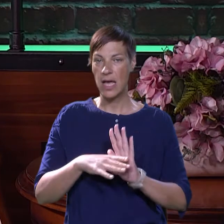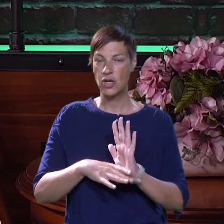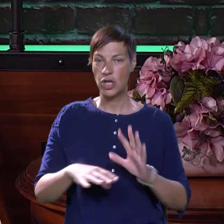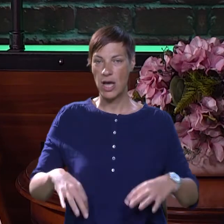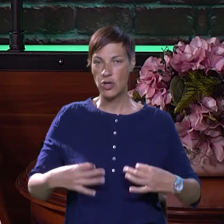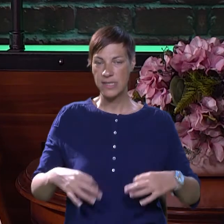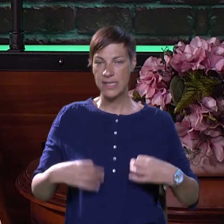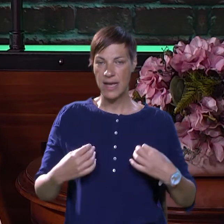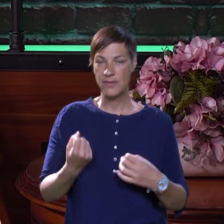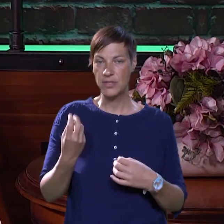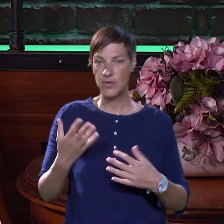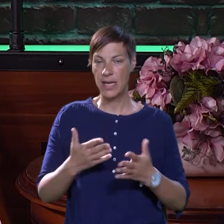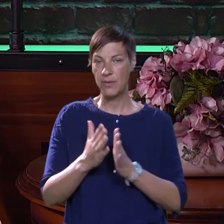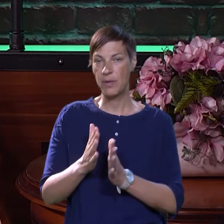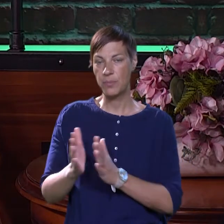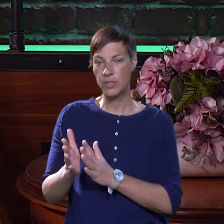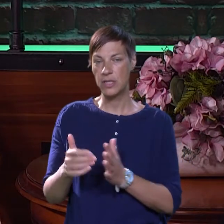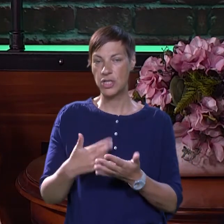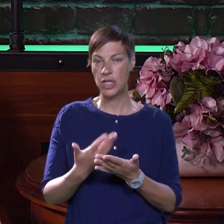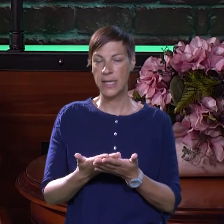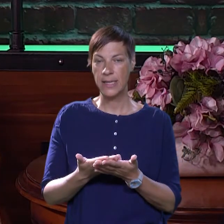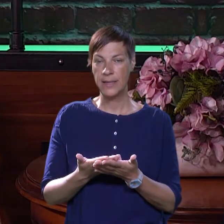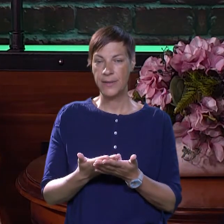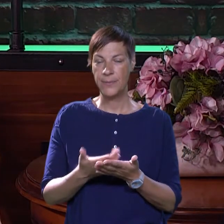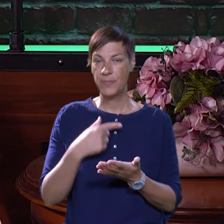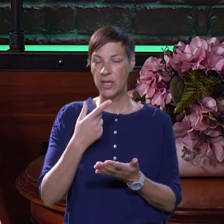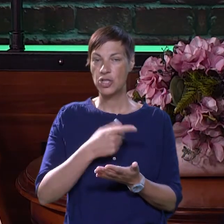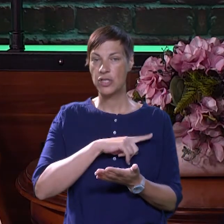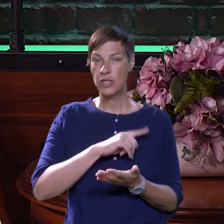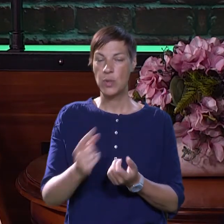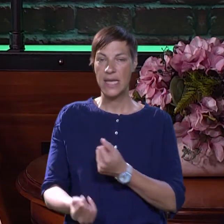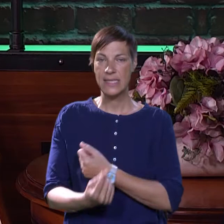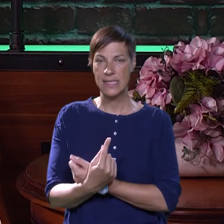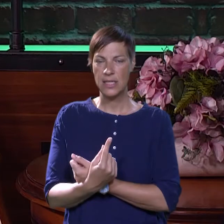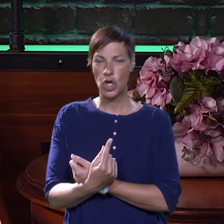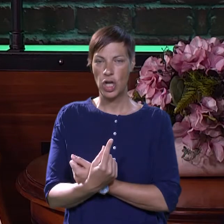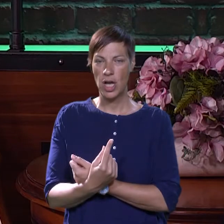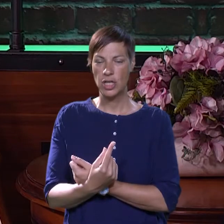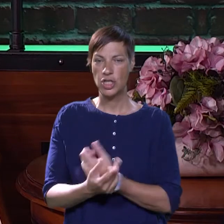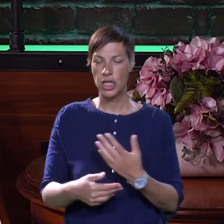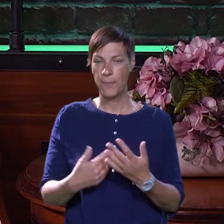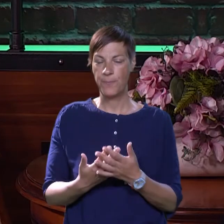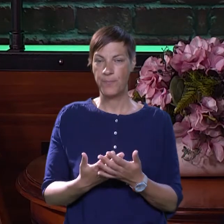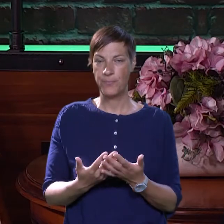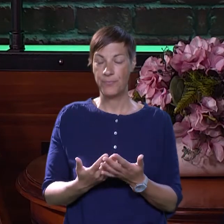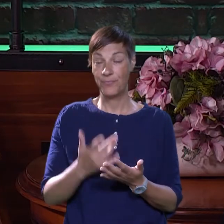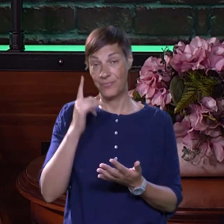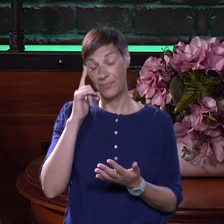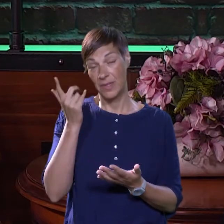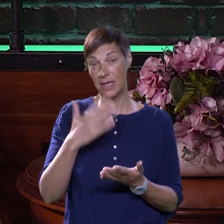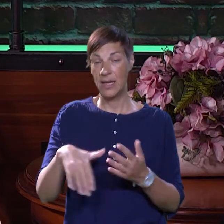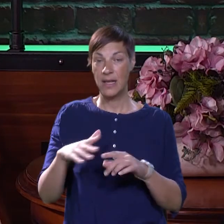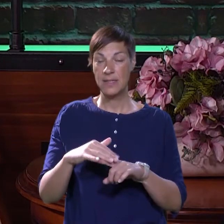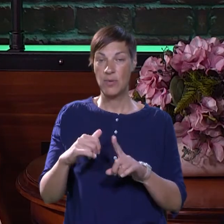zdravstvu. I kad bismo posložili, kao što se recimo u Rijeci događa, opet, logično, kad